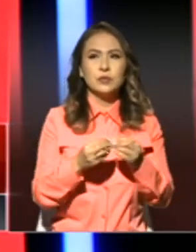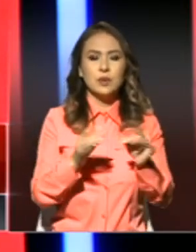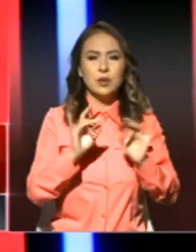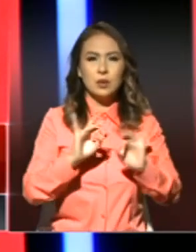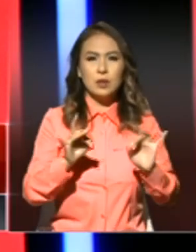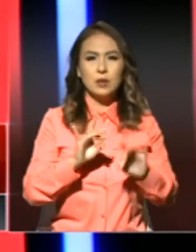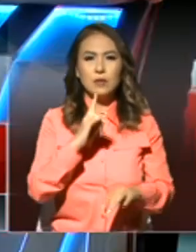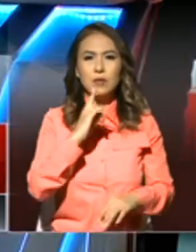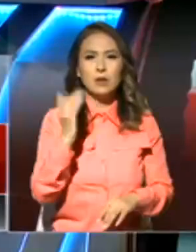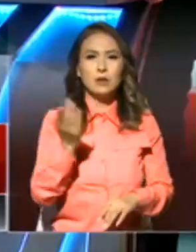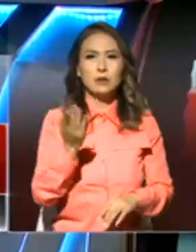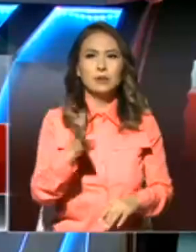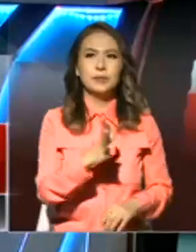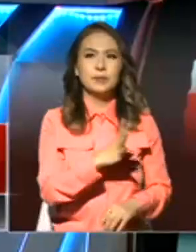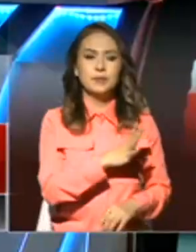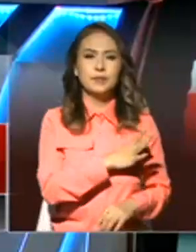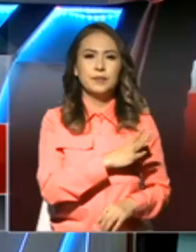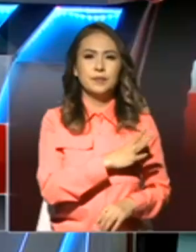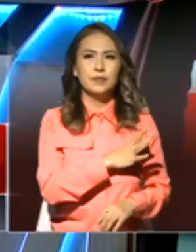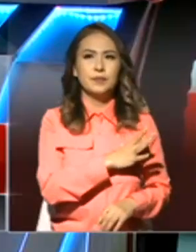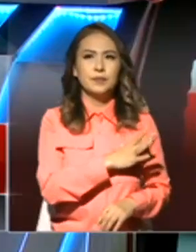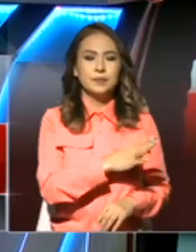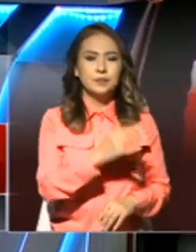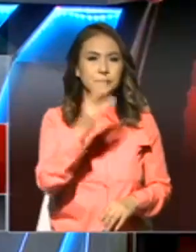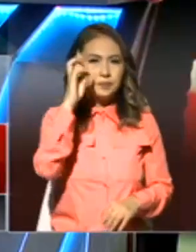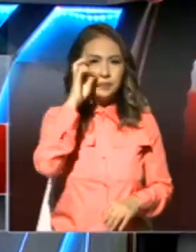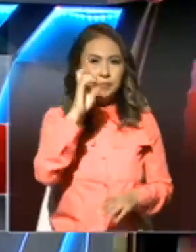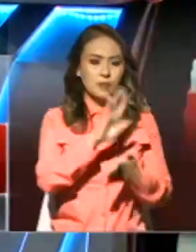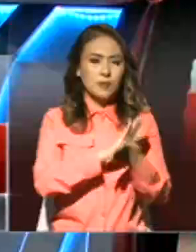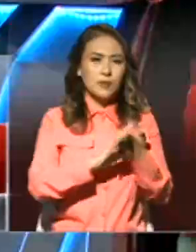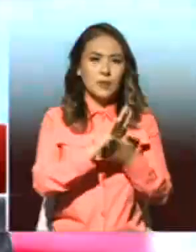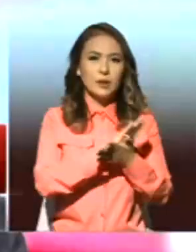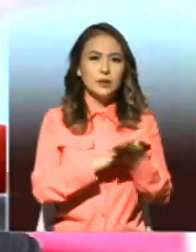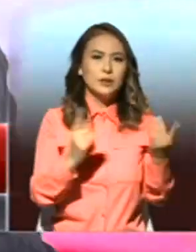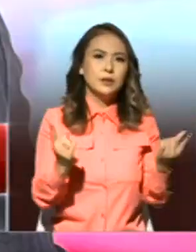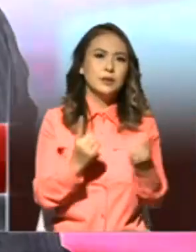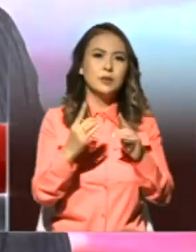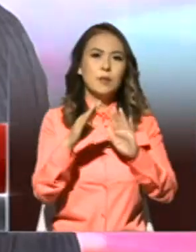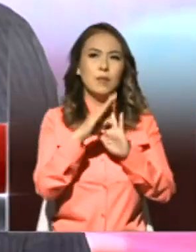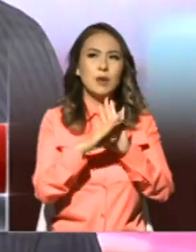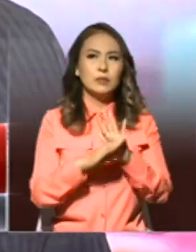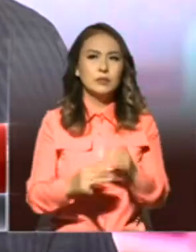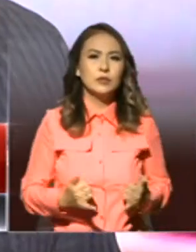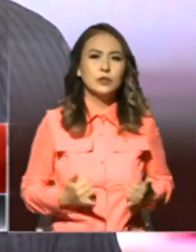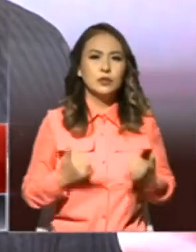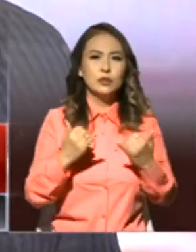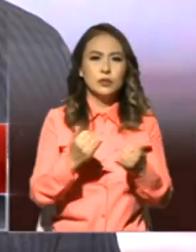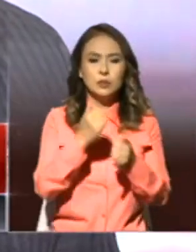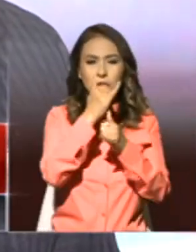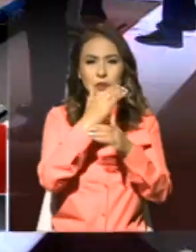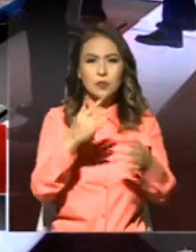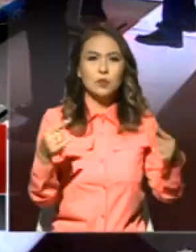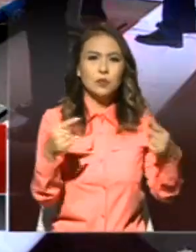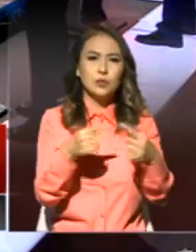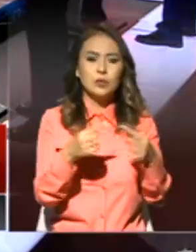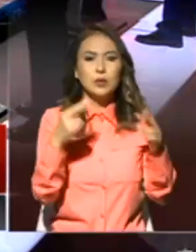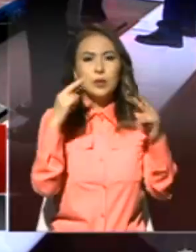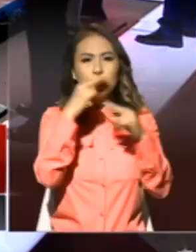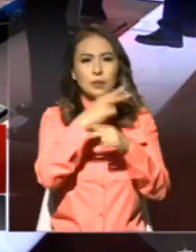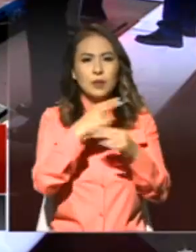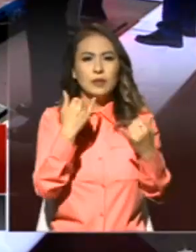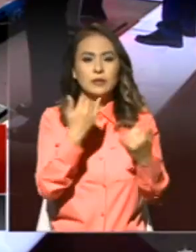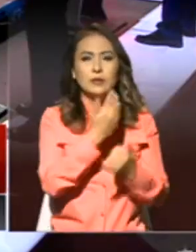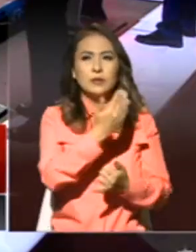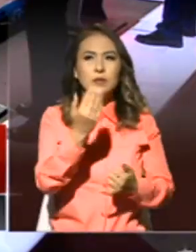бері. Жаңа Мақсат мырза айтып жатыр, енді мемлекет ешқандай жеңілдетілген бағдарлама ұсына алмайды деп. Бұл қаншалықты рас? Сіздің өзіңіздің